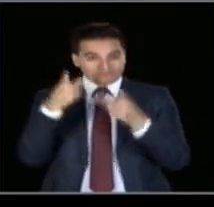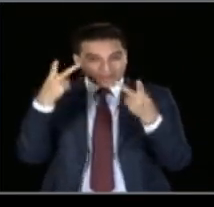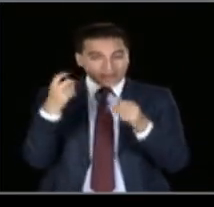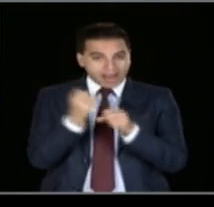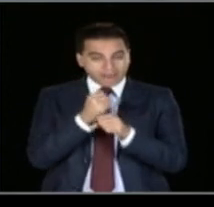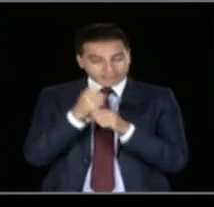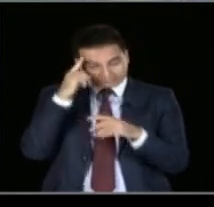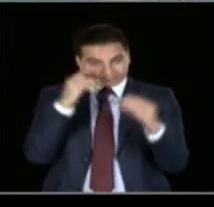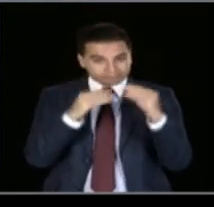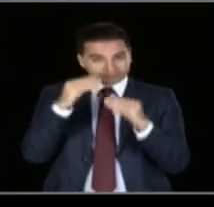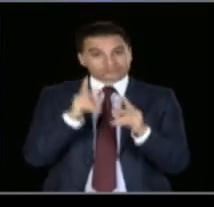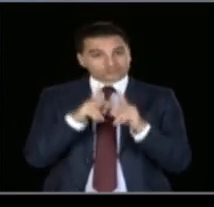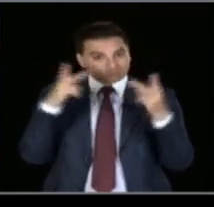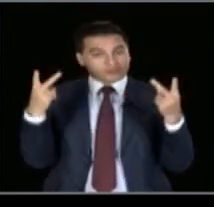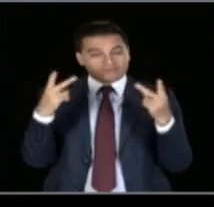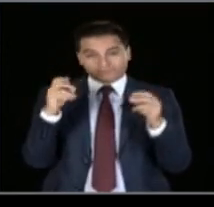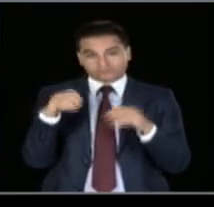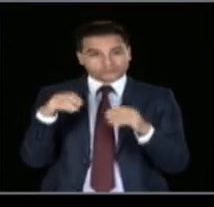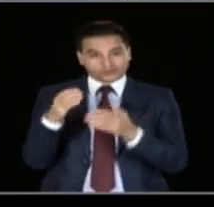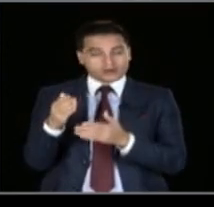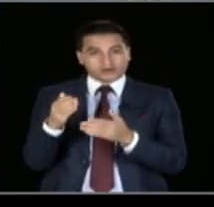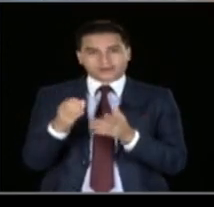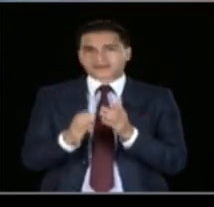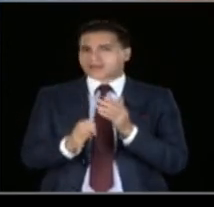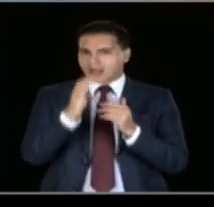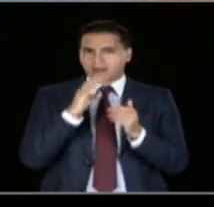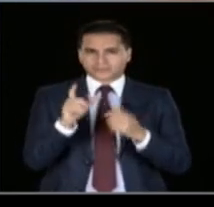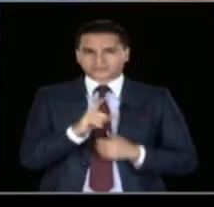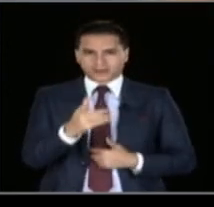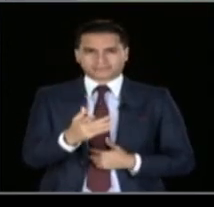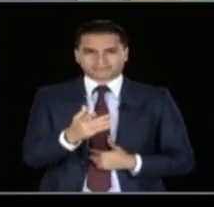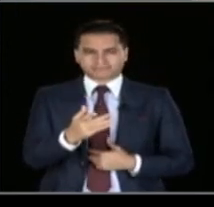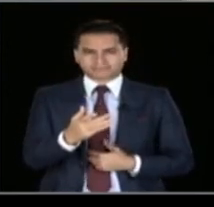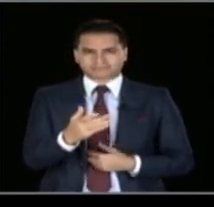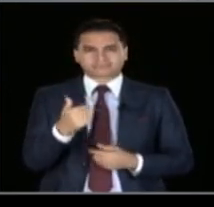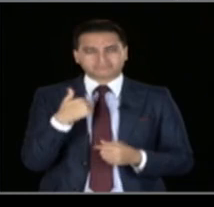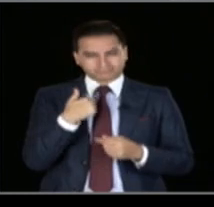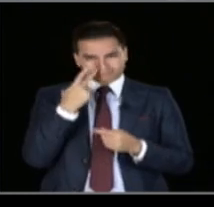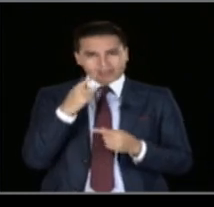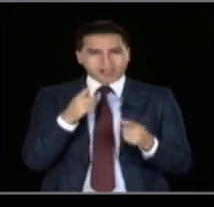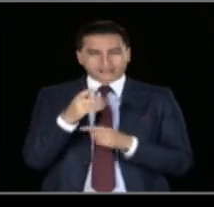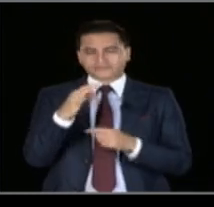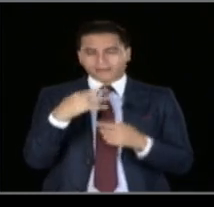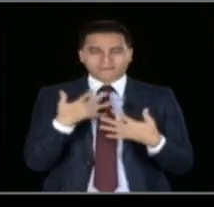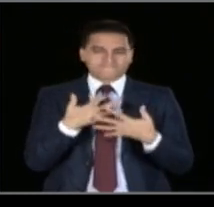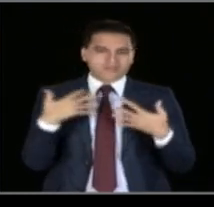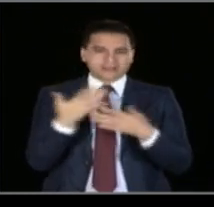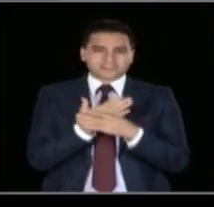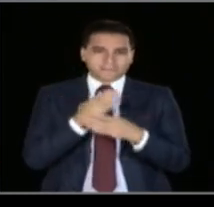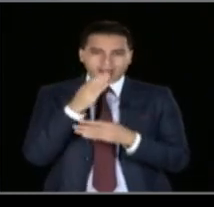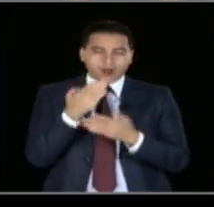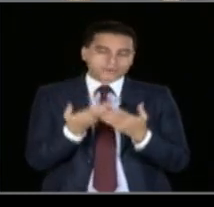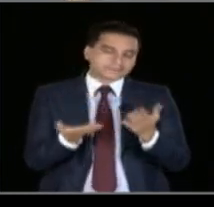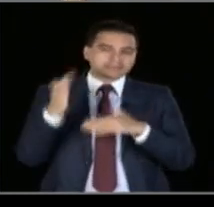الأداء عن الماتش اللي فات. إجابة صحيحة. طبعا الهدف الذهبي فرق معانا جدا إن احنا نبعد